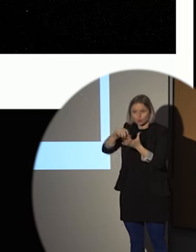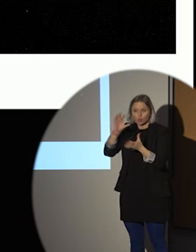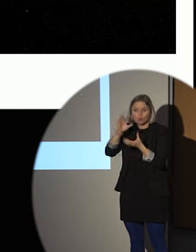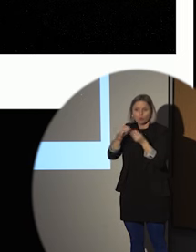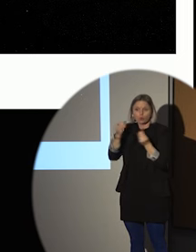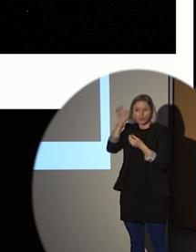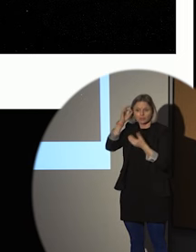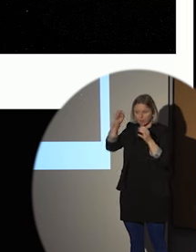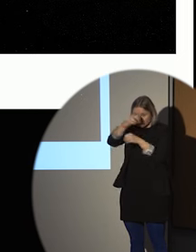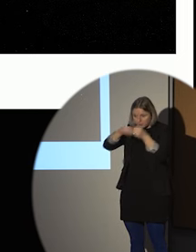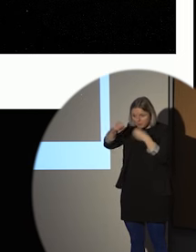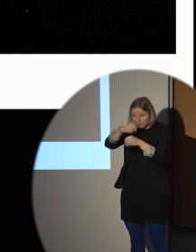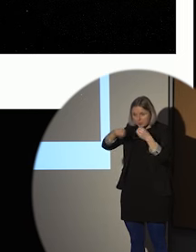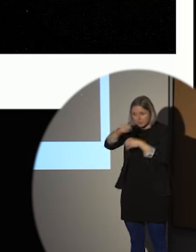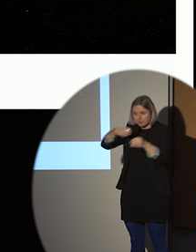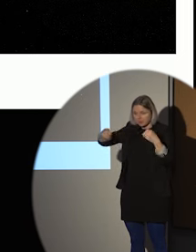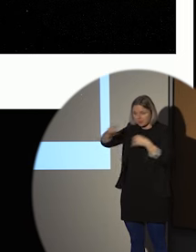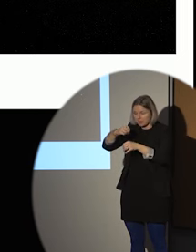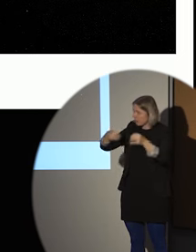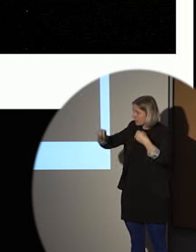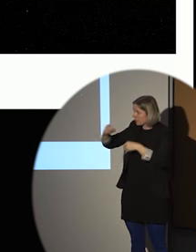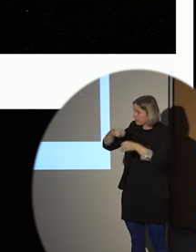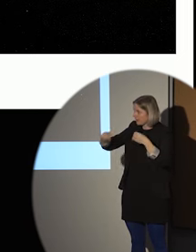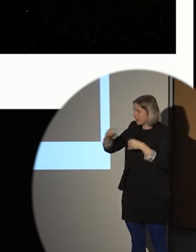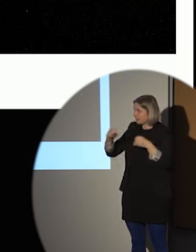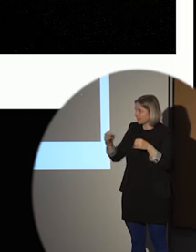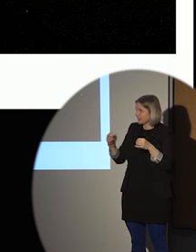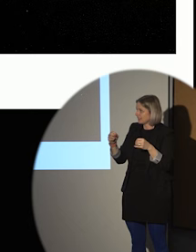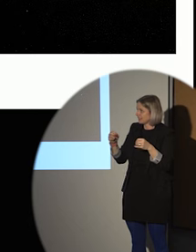ici ? Est-ce que quelqu'un aurait une idée dans la salle ?